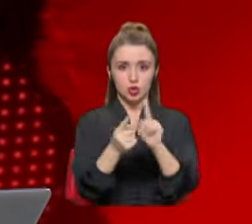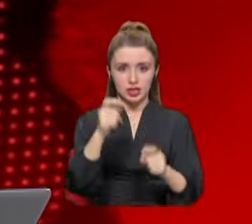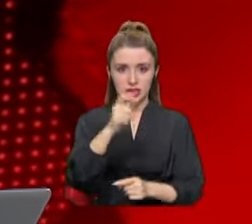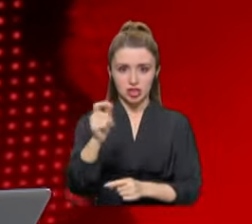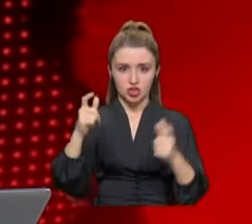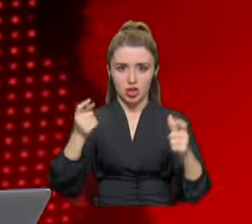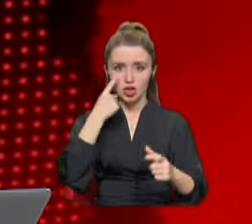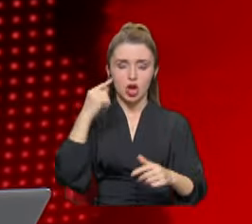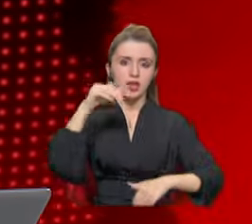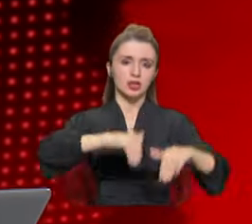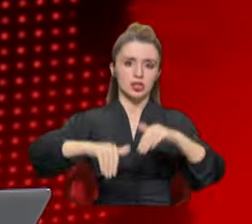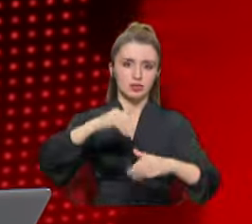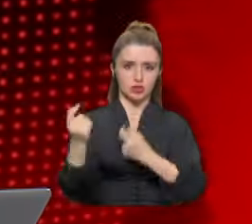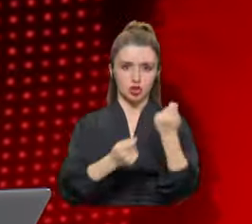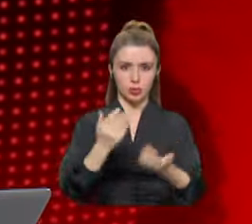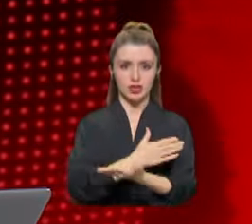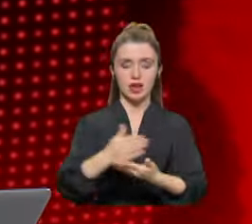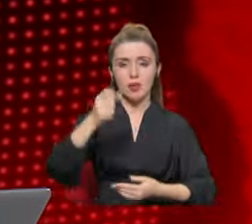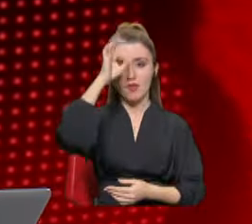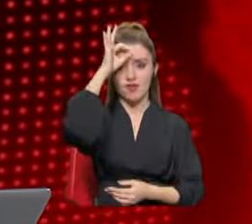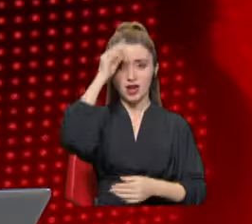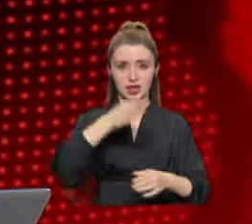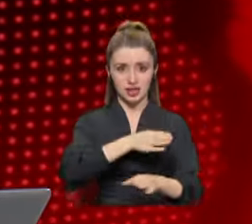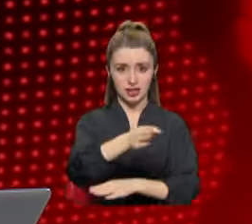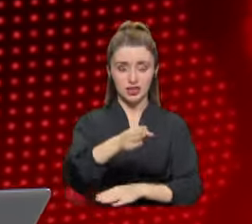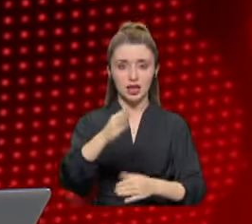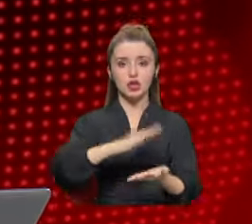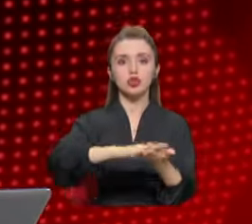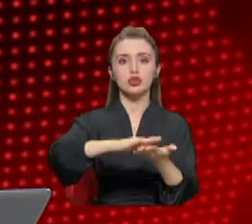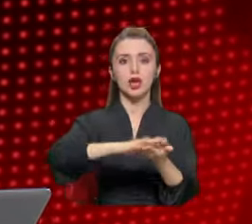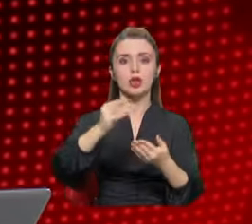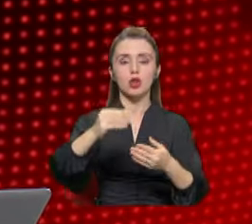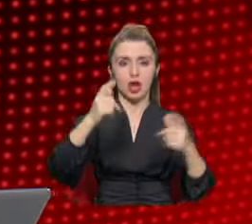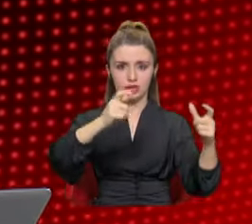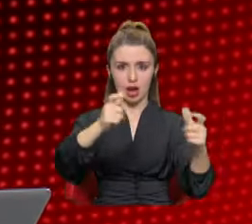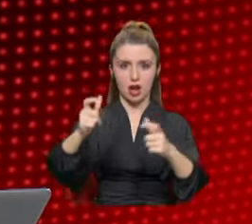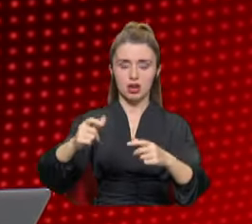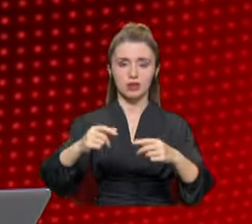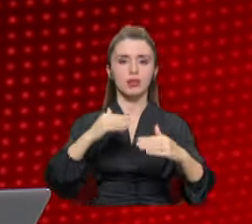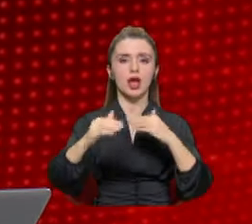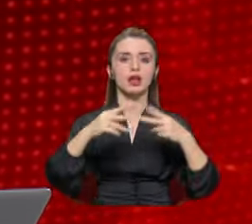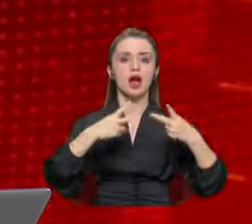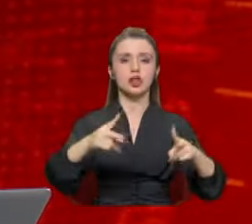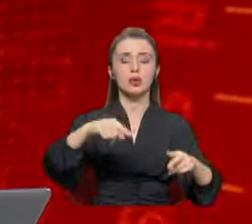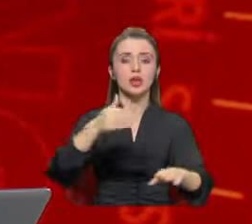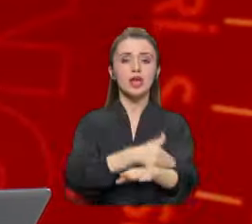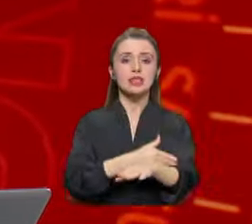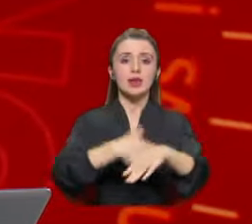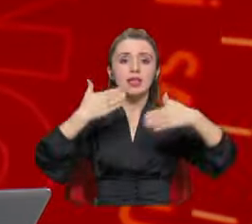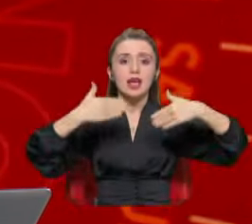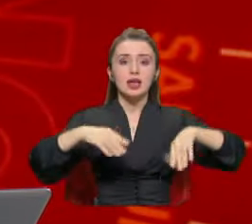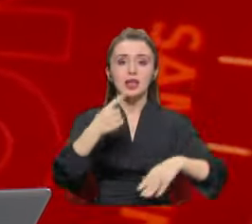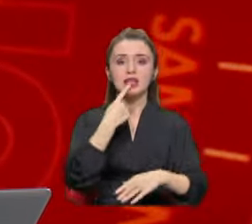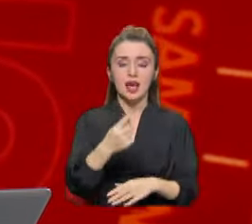ilçelerde seçim turunu sürdürüyor. Bu kez Fatih'teydi. Restore edilen kara surlarını halka açtı. Bunlar hizmet engelli